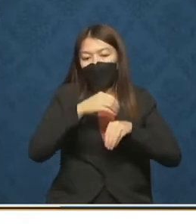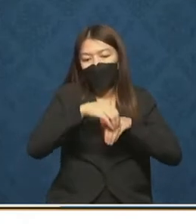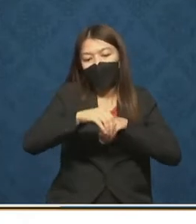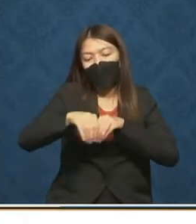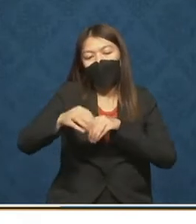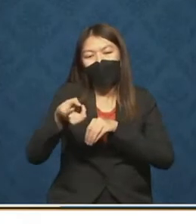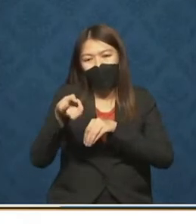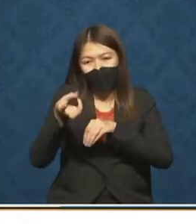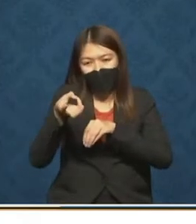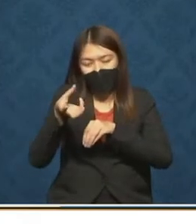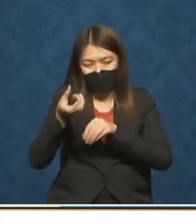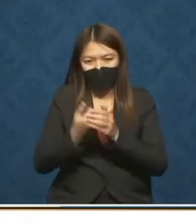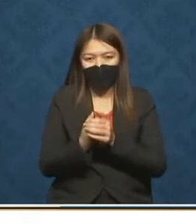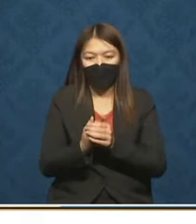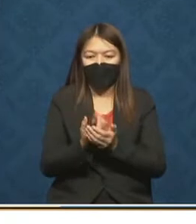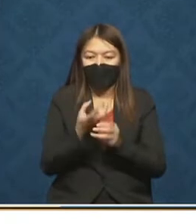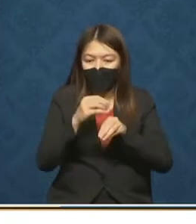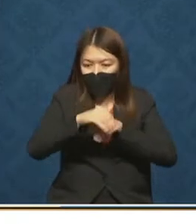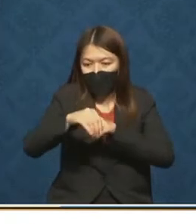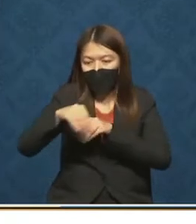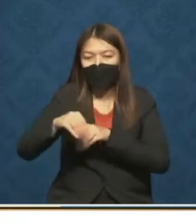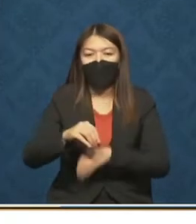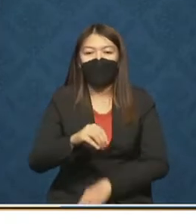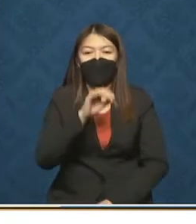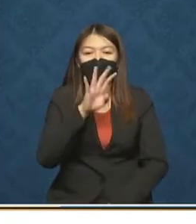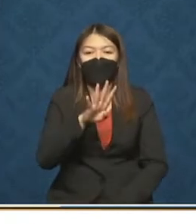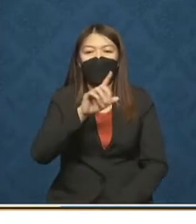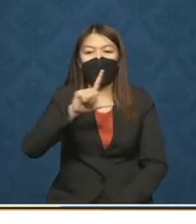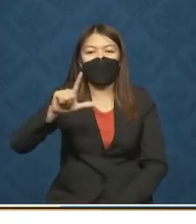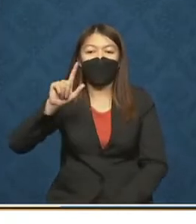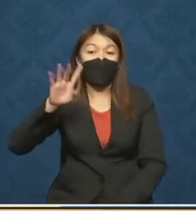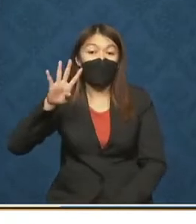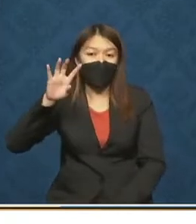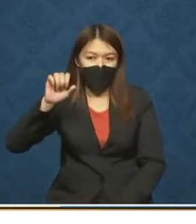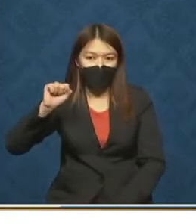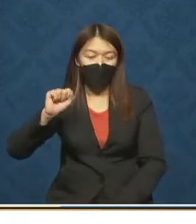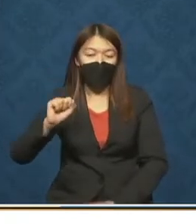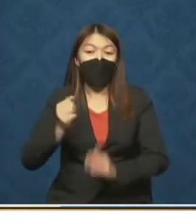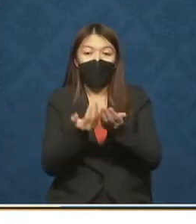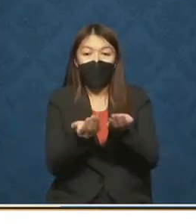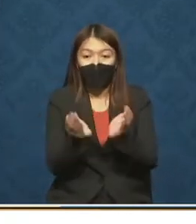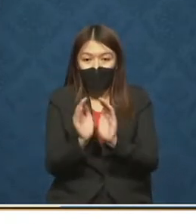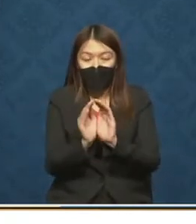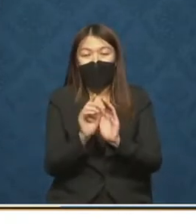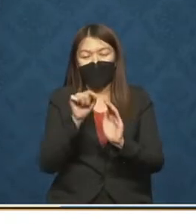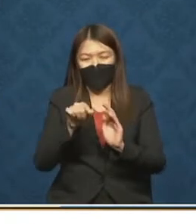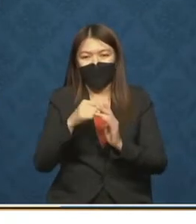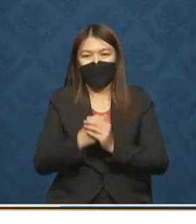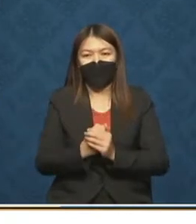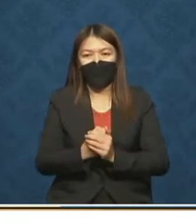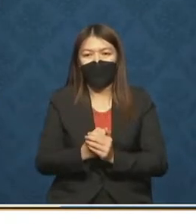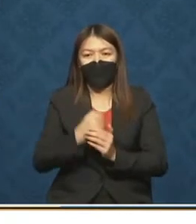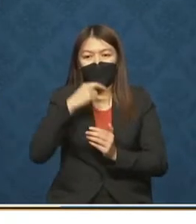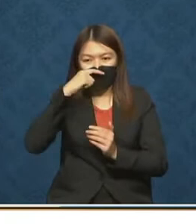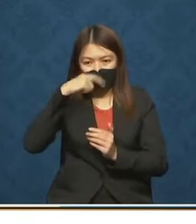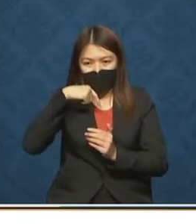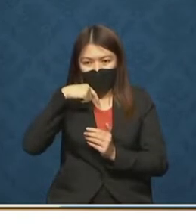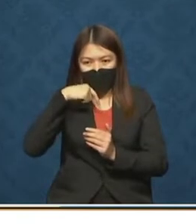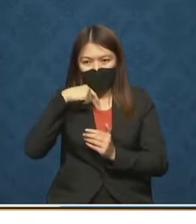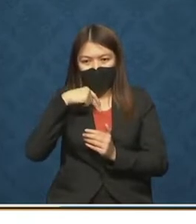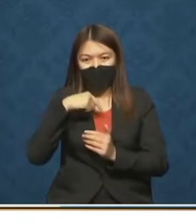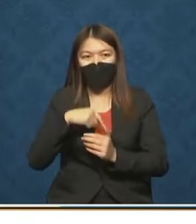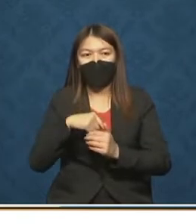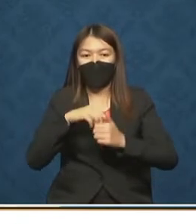์ที่ปูกข้าว ทํานาถึง 4 ล้าน 4 แสนครัวเรือนเป็นโจทย์ของประเทศไทย ผู้นำ